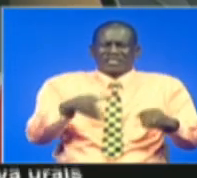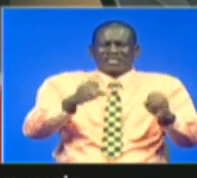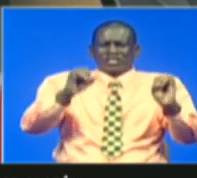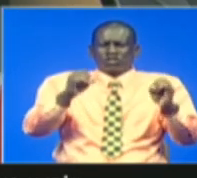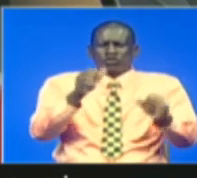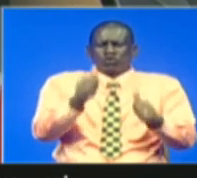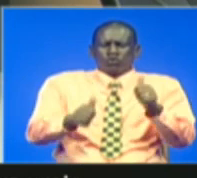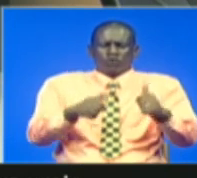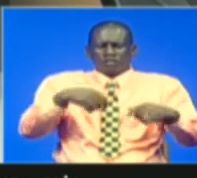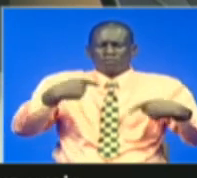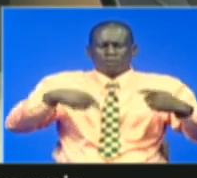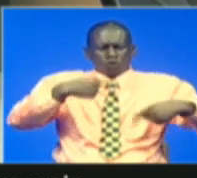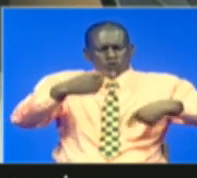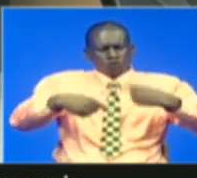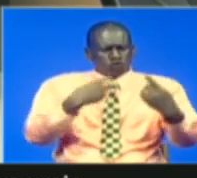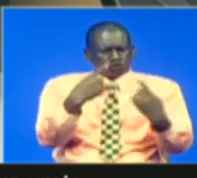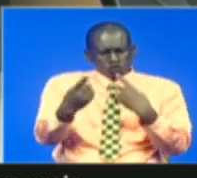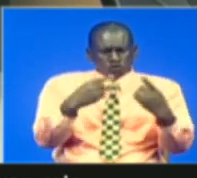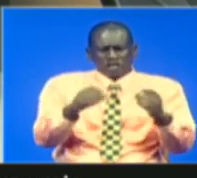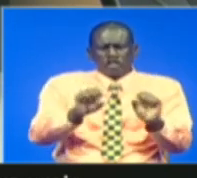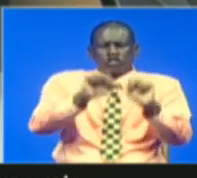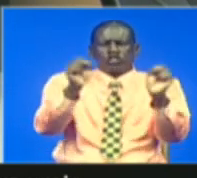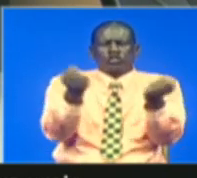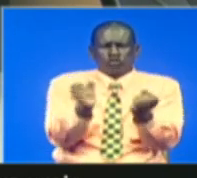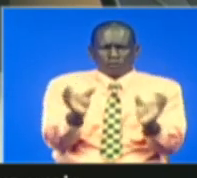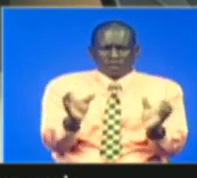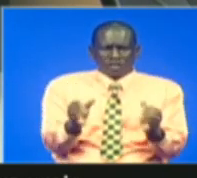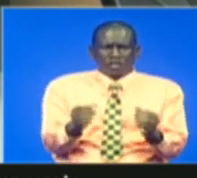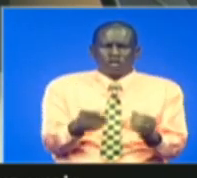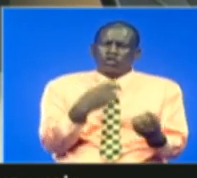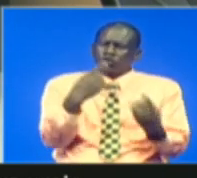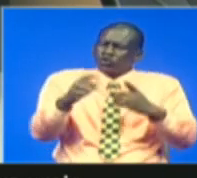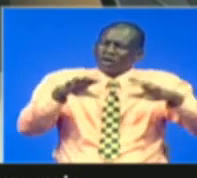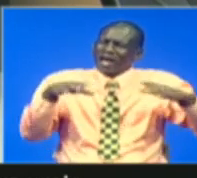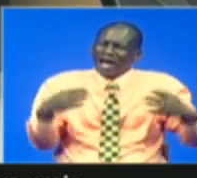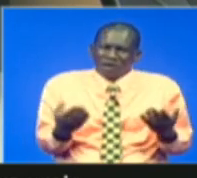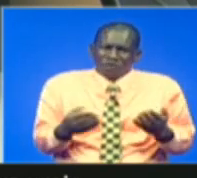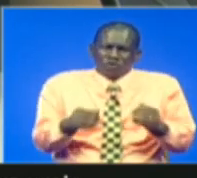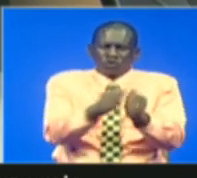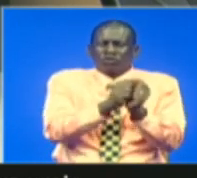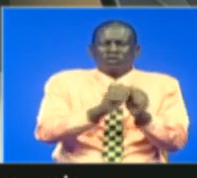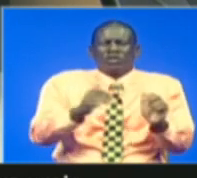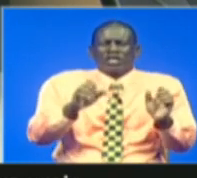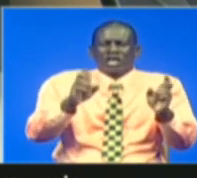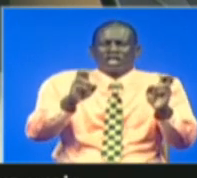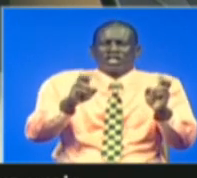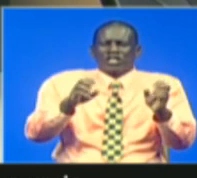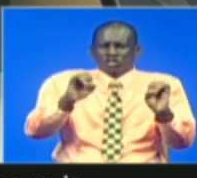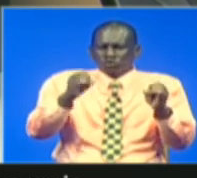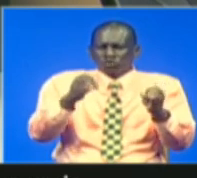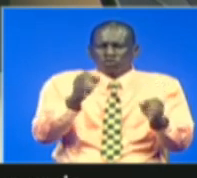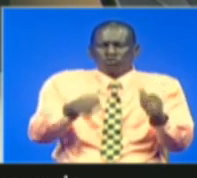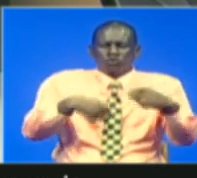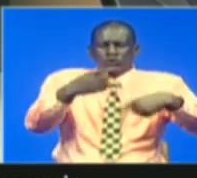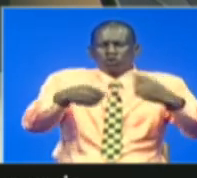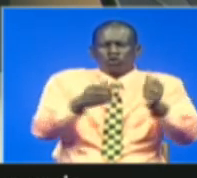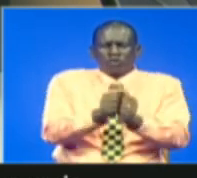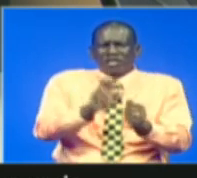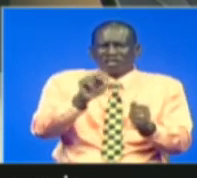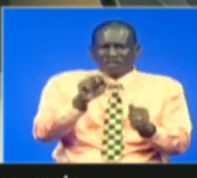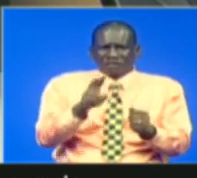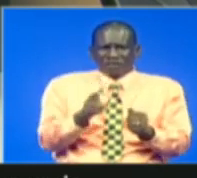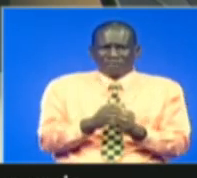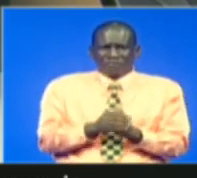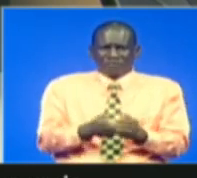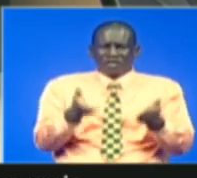inaendelea kuzungumziwa kwa upana zaidi katika mitandao ya kijamii. Wewe unaizungumziaje pamoja na taarifa zingine tunazoendelea kukuletea katika NTV Jioni? Je, naona